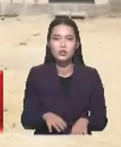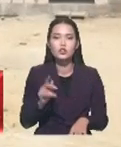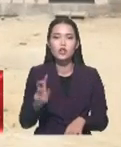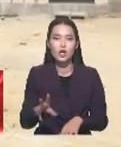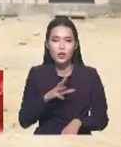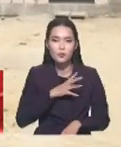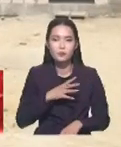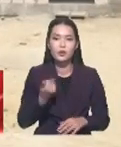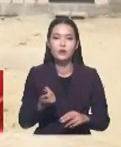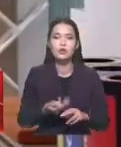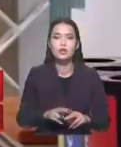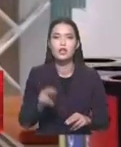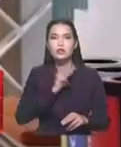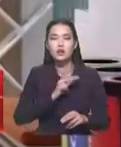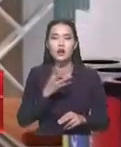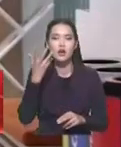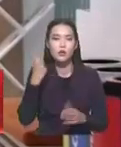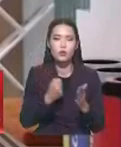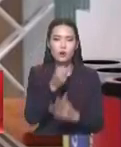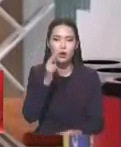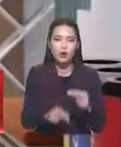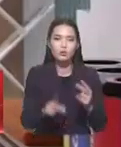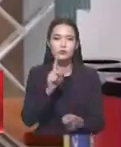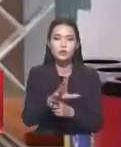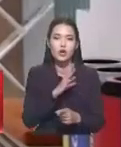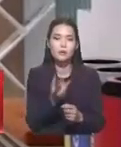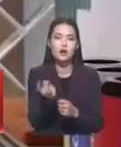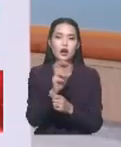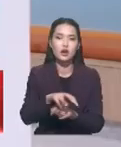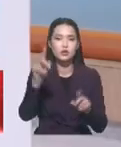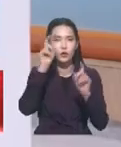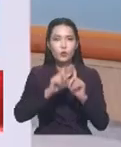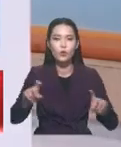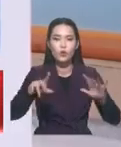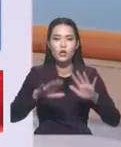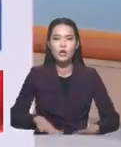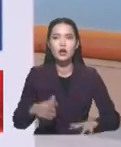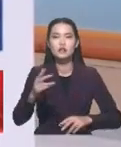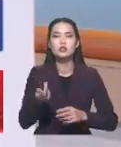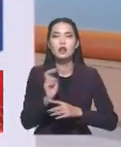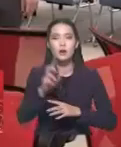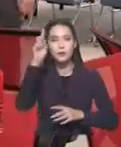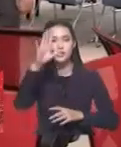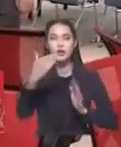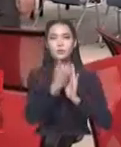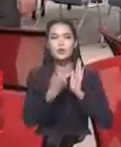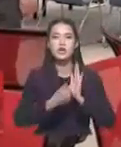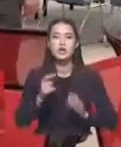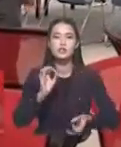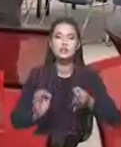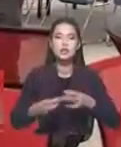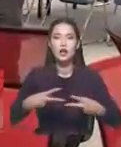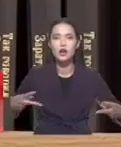будем контролировать ход работ. В столице же аманатовцы посетили одну из шести школ Бином. Они построены по современным стандартам. С коворкингом,